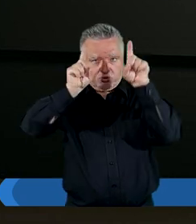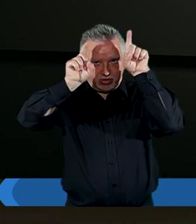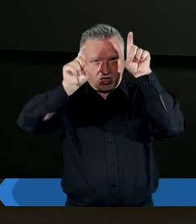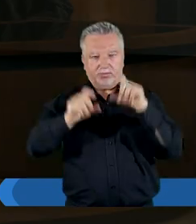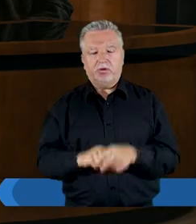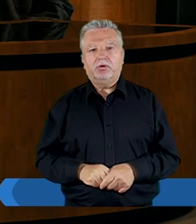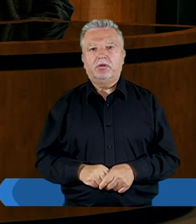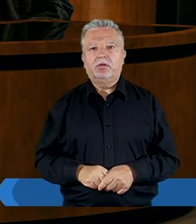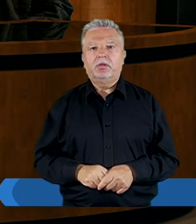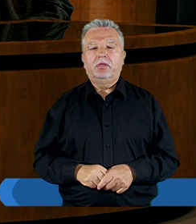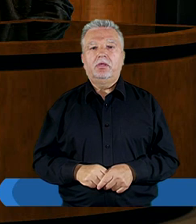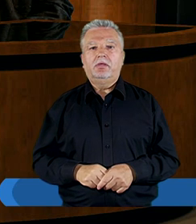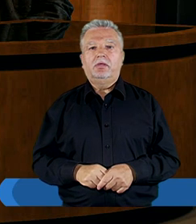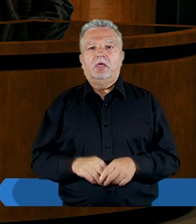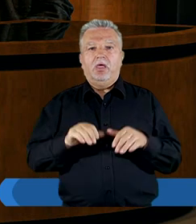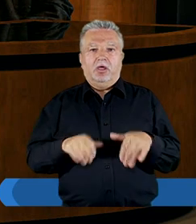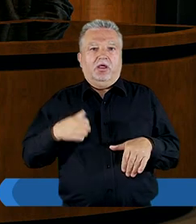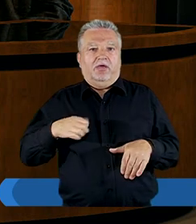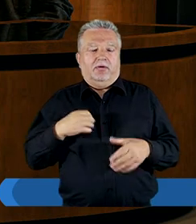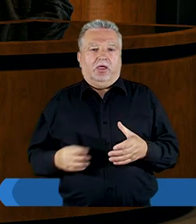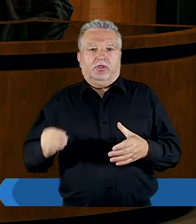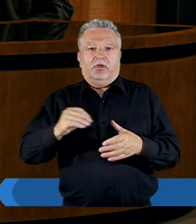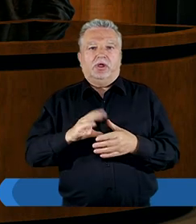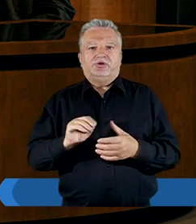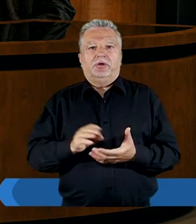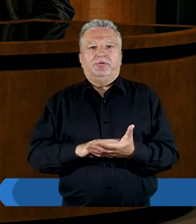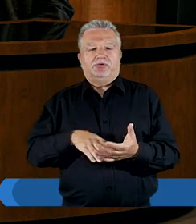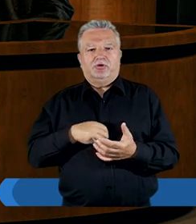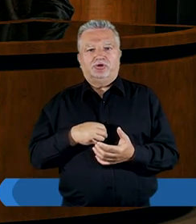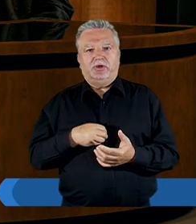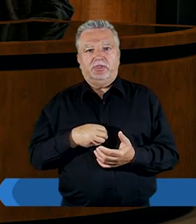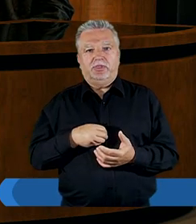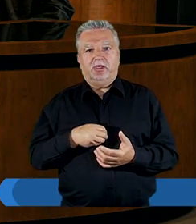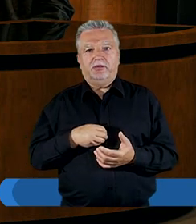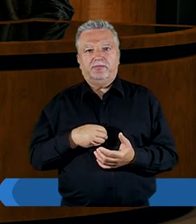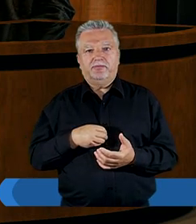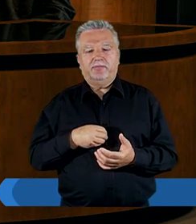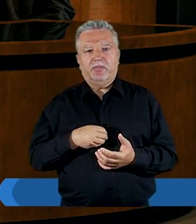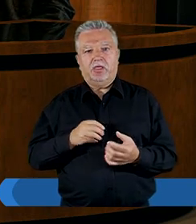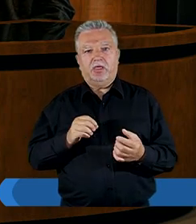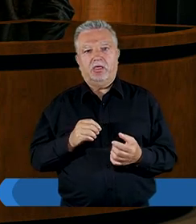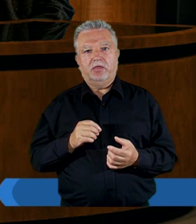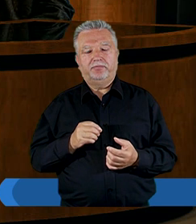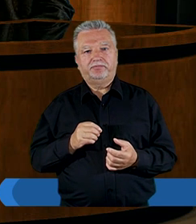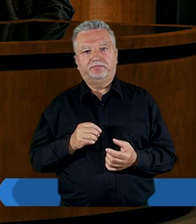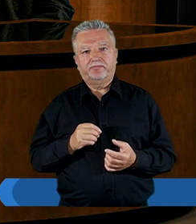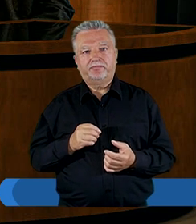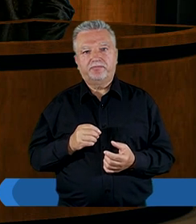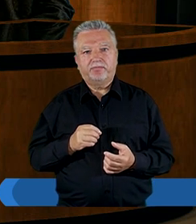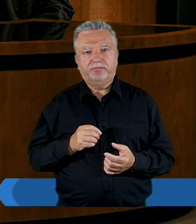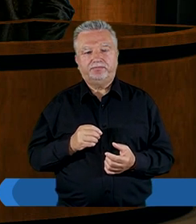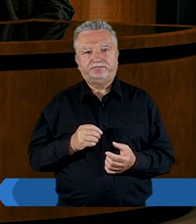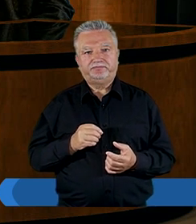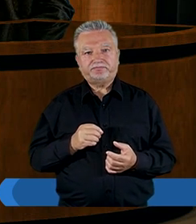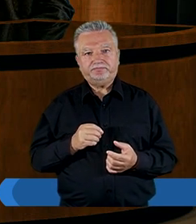szatan. Może warto dodać, że Biblia, wbrew temu, jak się często dzisiaj wierzy, gdzie mówi